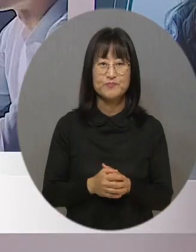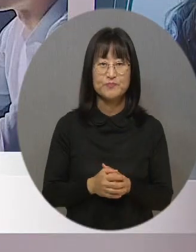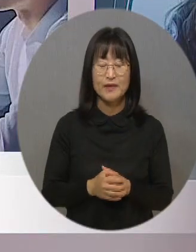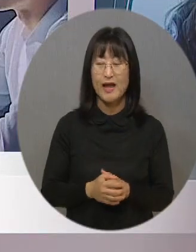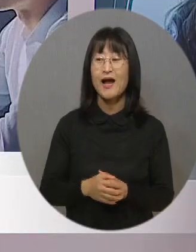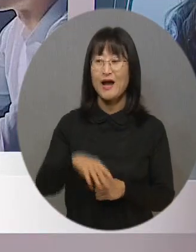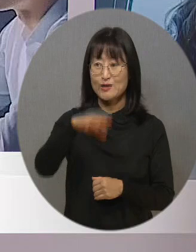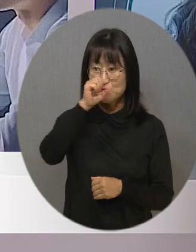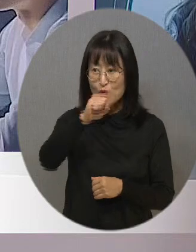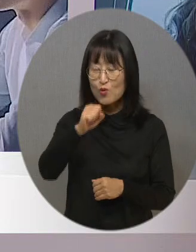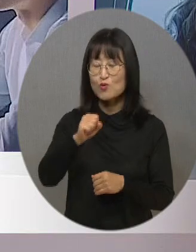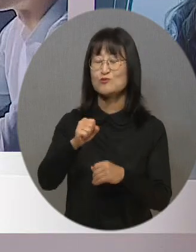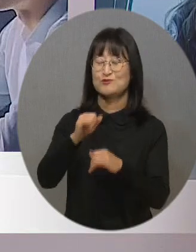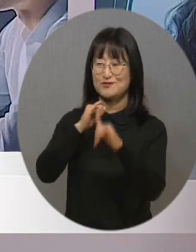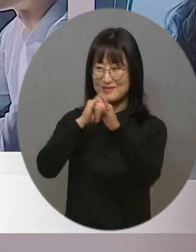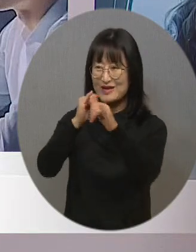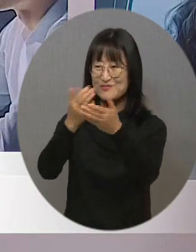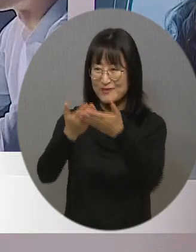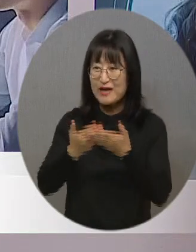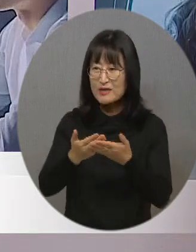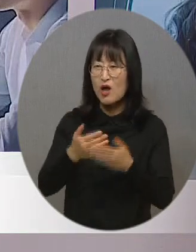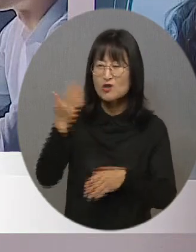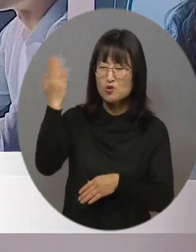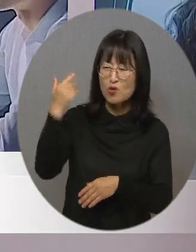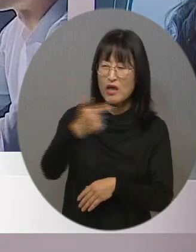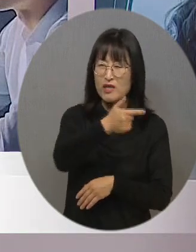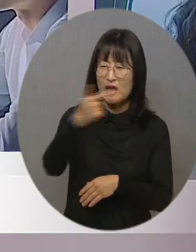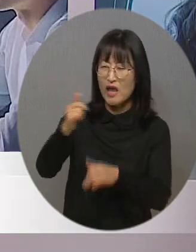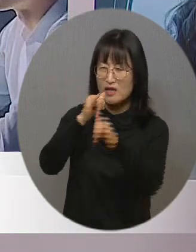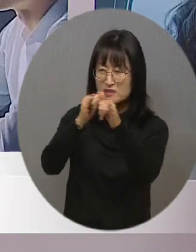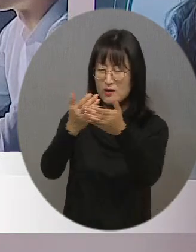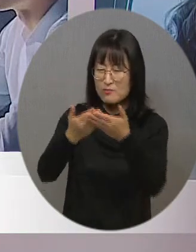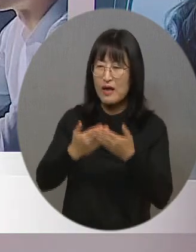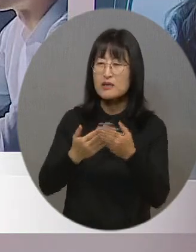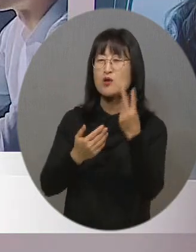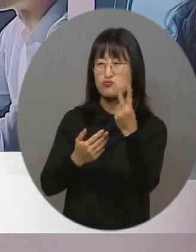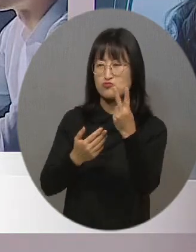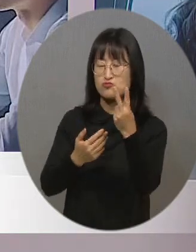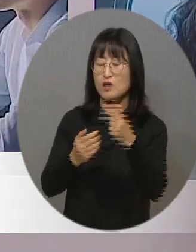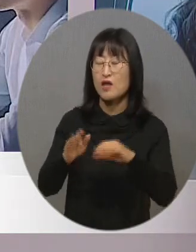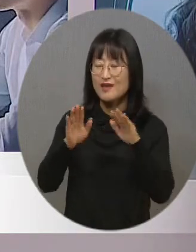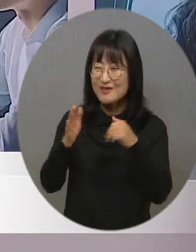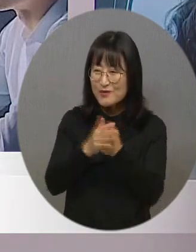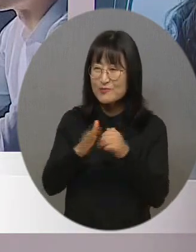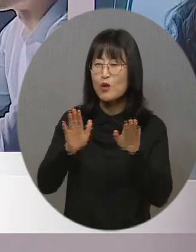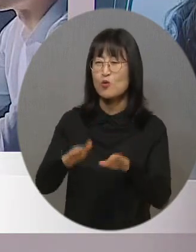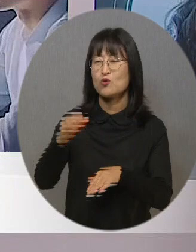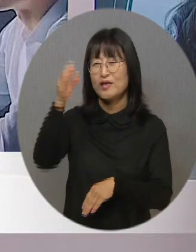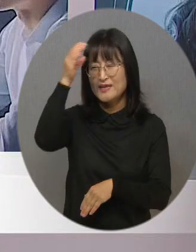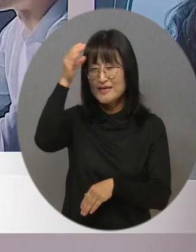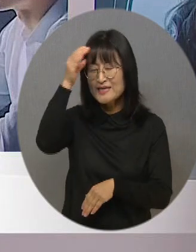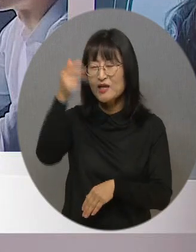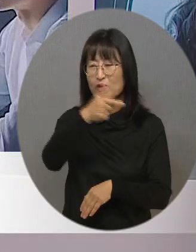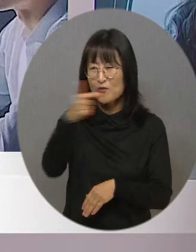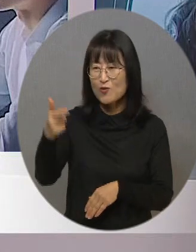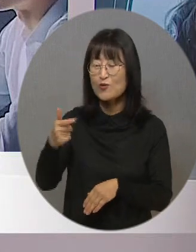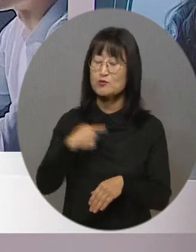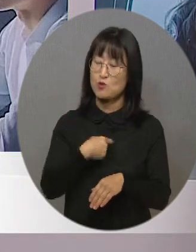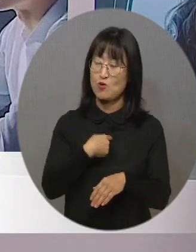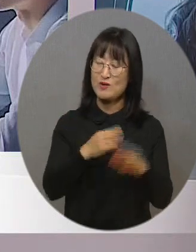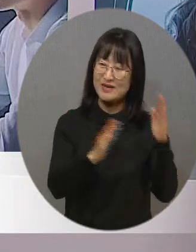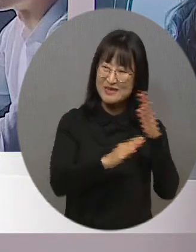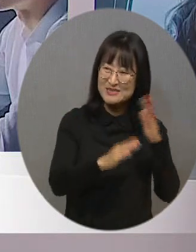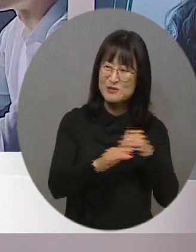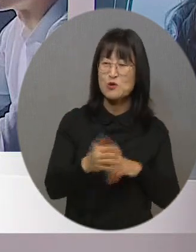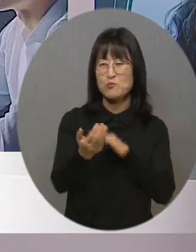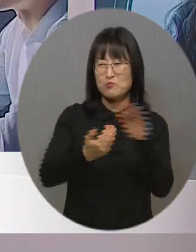성적을 받았었어요. 대상을 이제 두 가지를 받았었는데 그렇다 보니까 올해 기대감이 좀 많아서 저도 그렇고 아이들도 그렇고 연습을